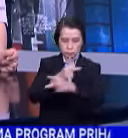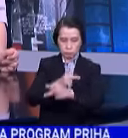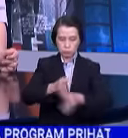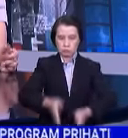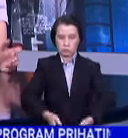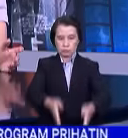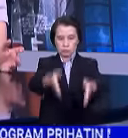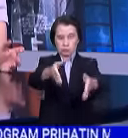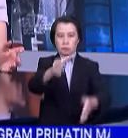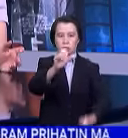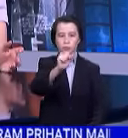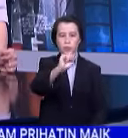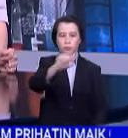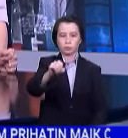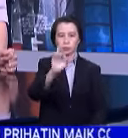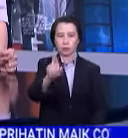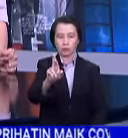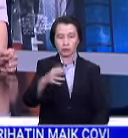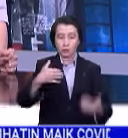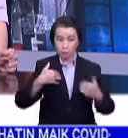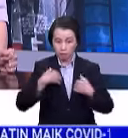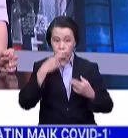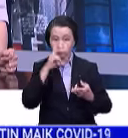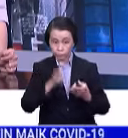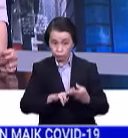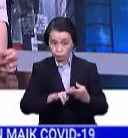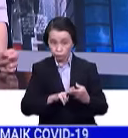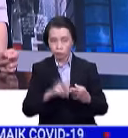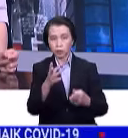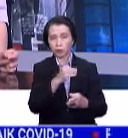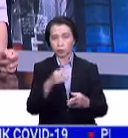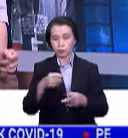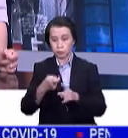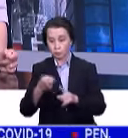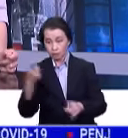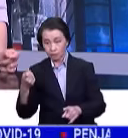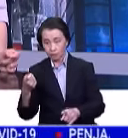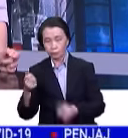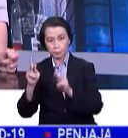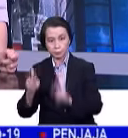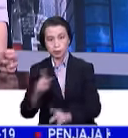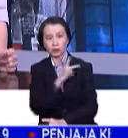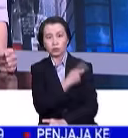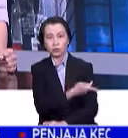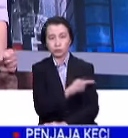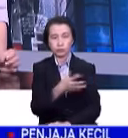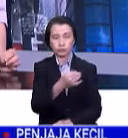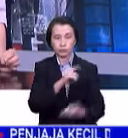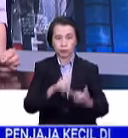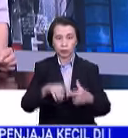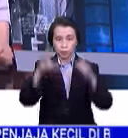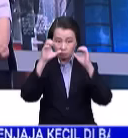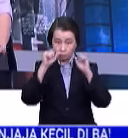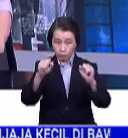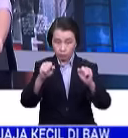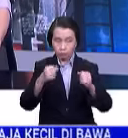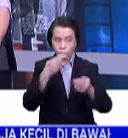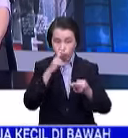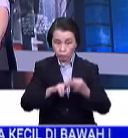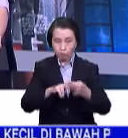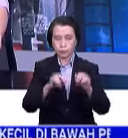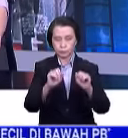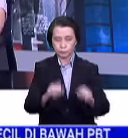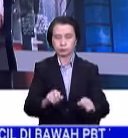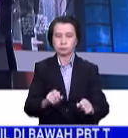Jalan Raya SJR. Hanya mereka yang mempunyai dokumen kebenaran yang dikeluarkan pihak berkuasa dan majikan. Ikuti